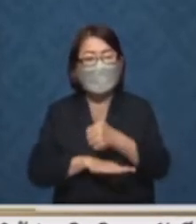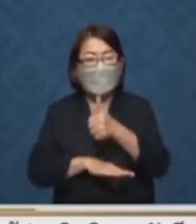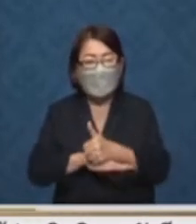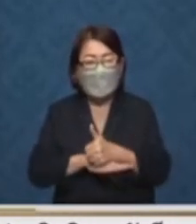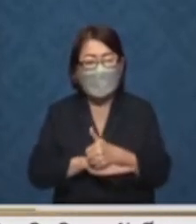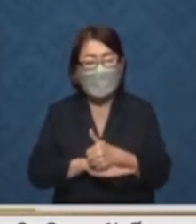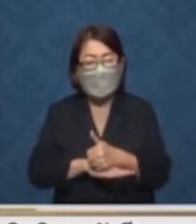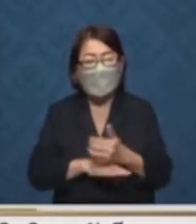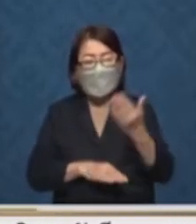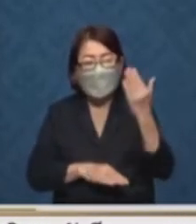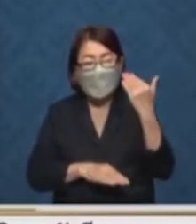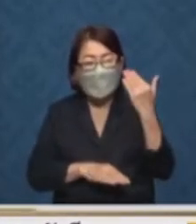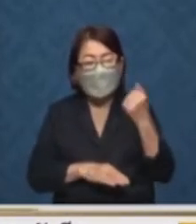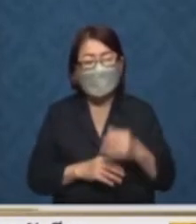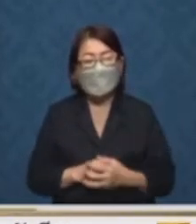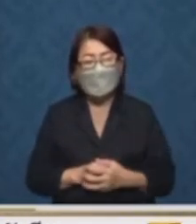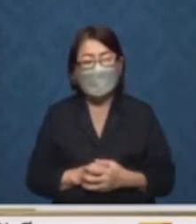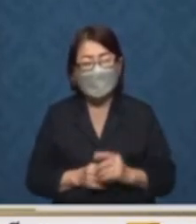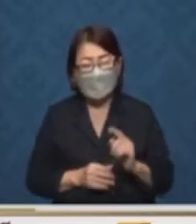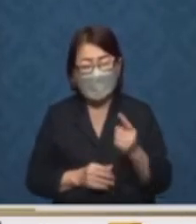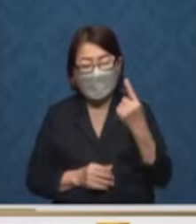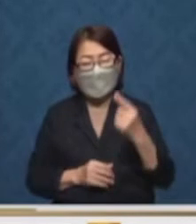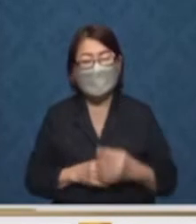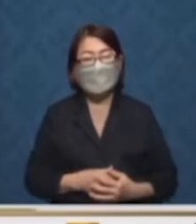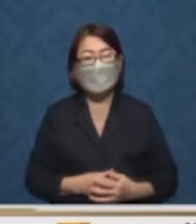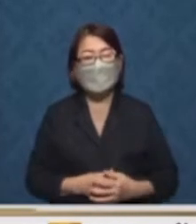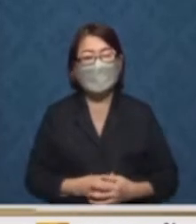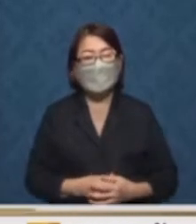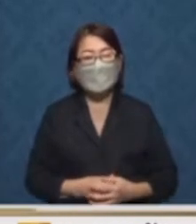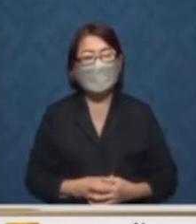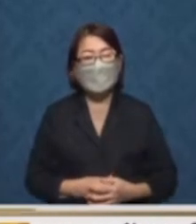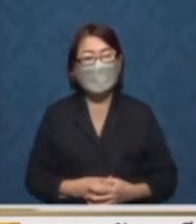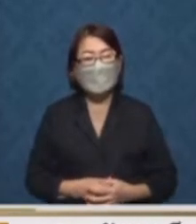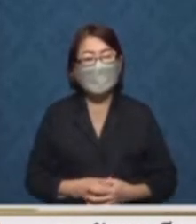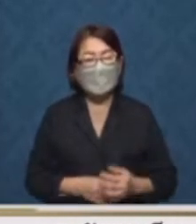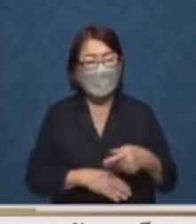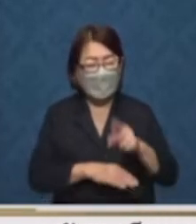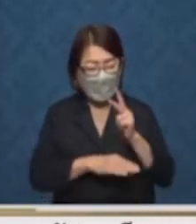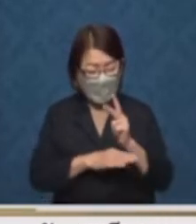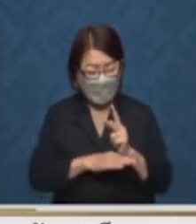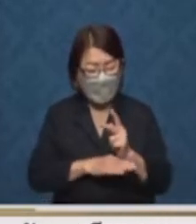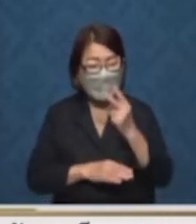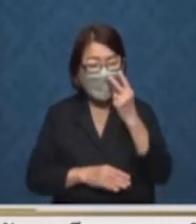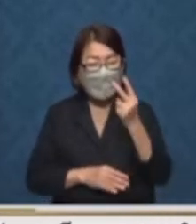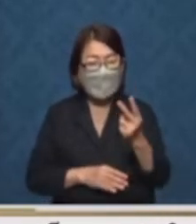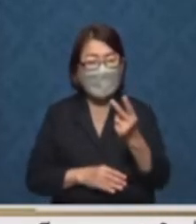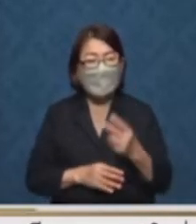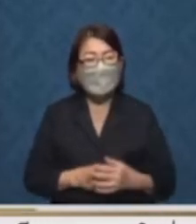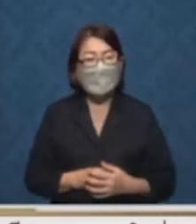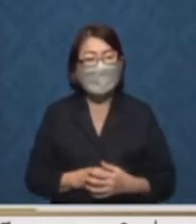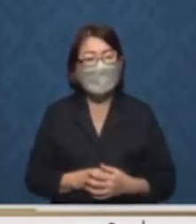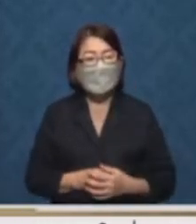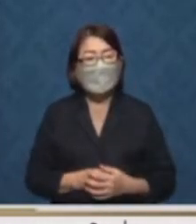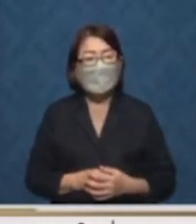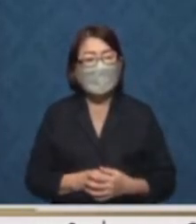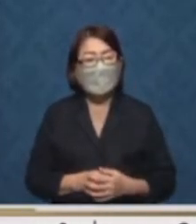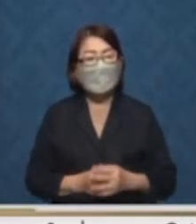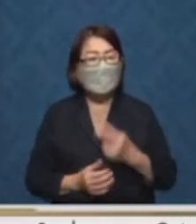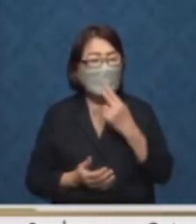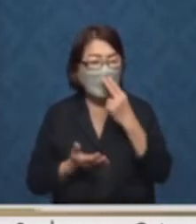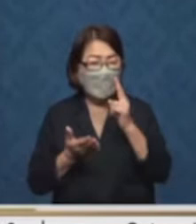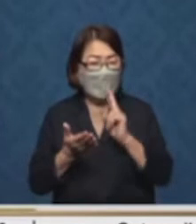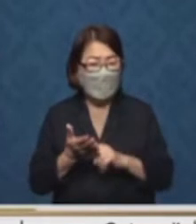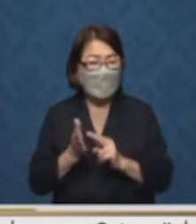ขณะนั้นครับสไลด์ถัดไปครับท่านประธานครับนี่คือจดหมาย